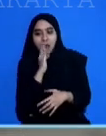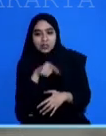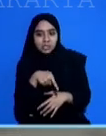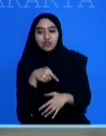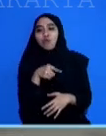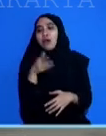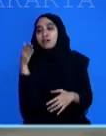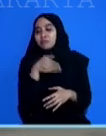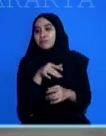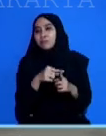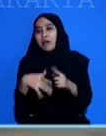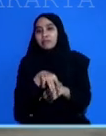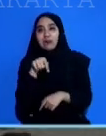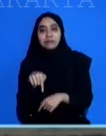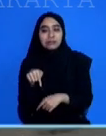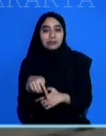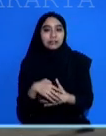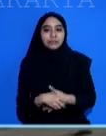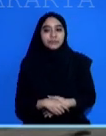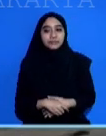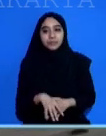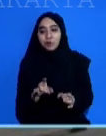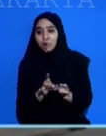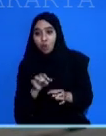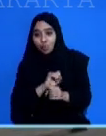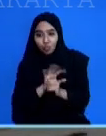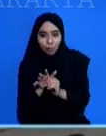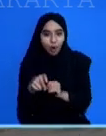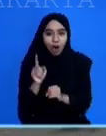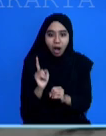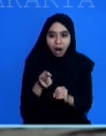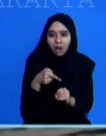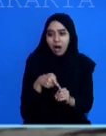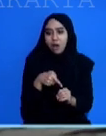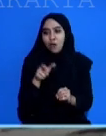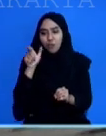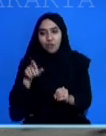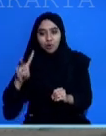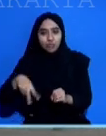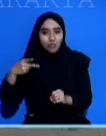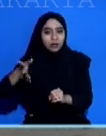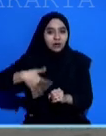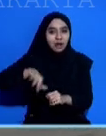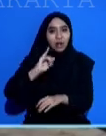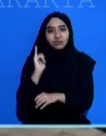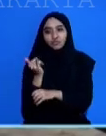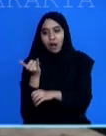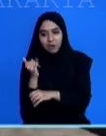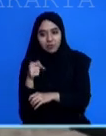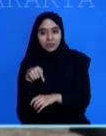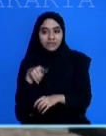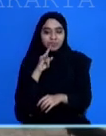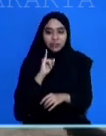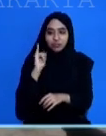bertamasya ke pantai ini. Selain dari Kulon Progo, tak sedikit wisatawan yang berkunjung ke pantai ini juga banyak berasal dari luar daerah seperti